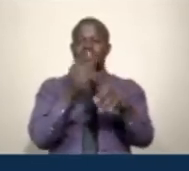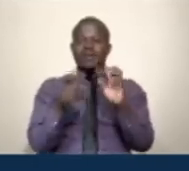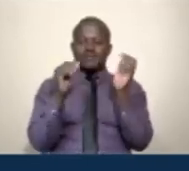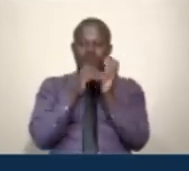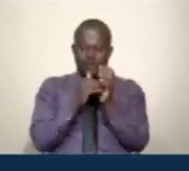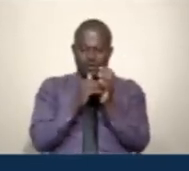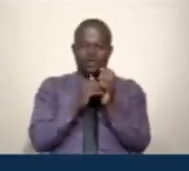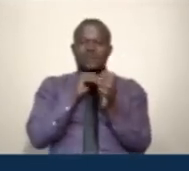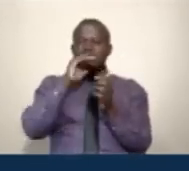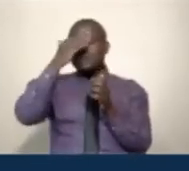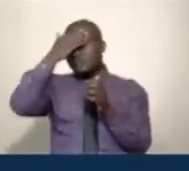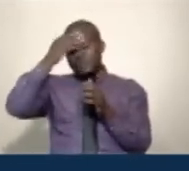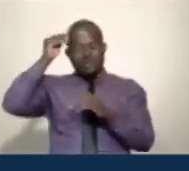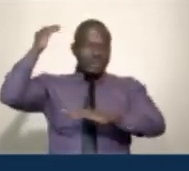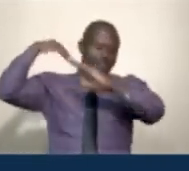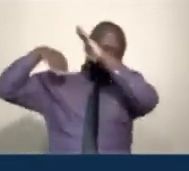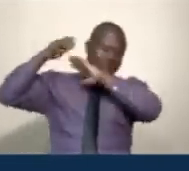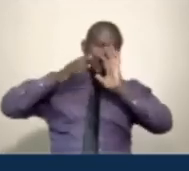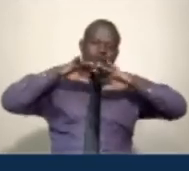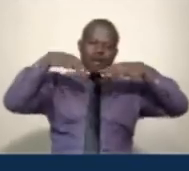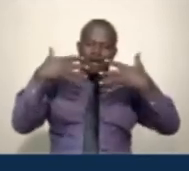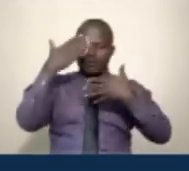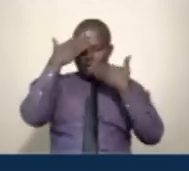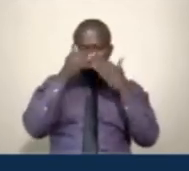noneho nibagiwe kera uko byari bimeze kugira ngo noneho